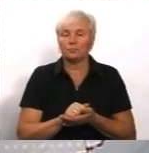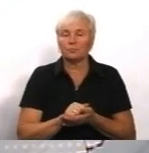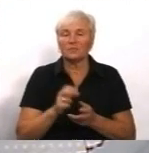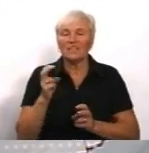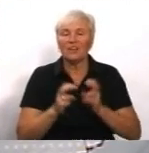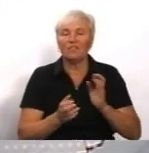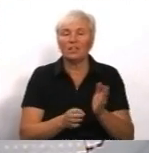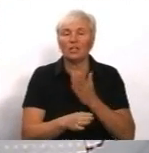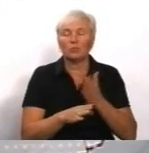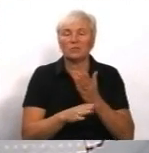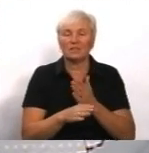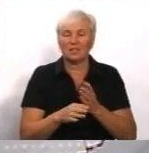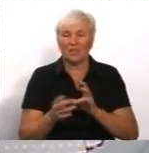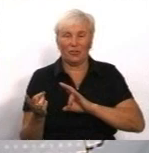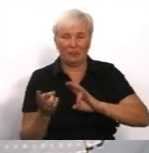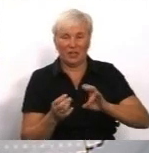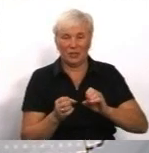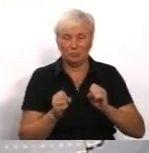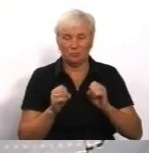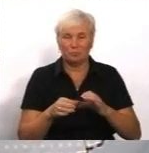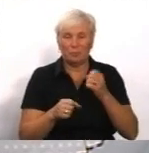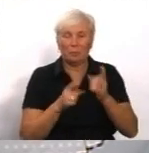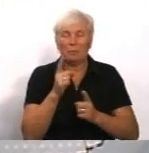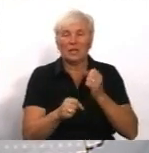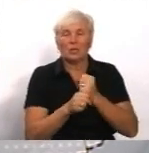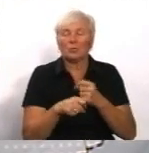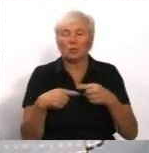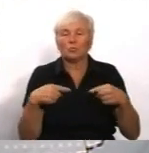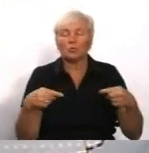виробництвом викидів, які займаються переробкою якоїсь продукції, яка